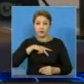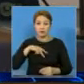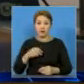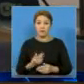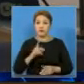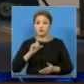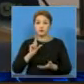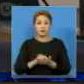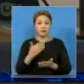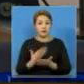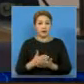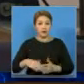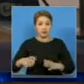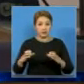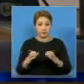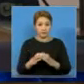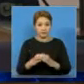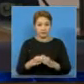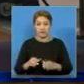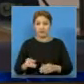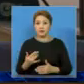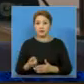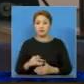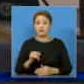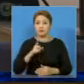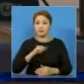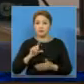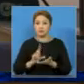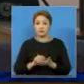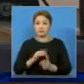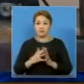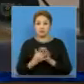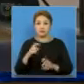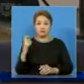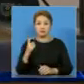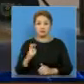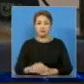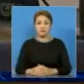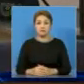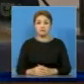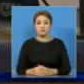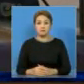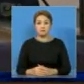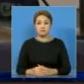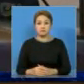«Почетный ветеран» общественного объединения «Организация ветеранов сельского хозяйства».